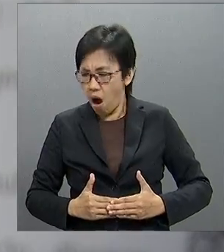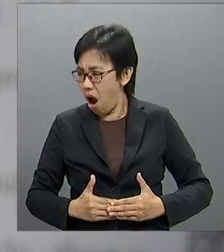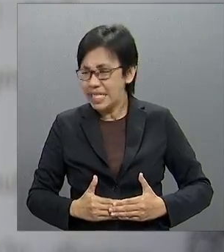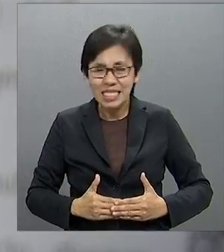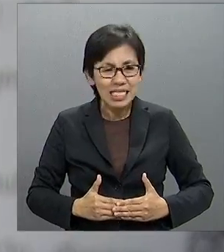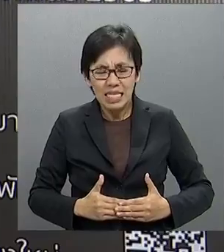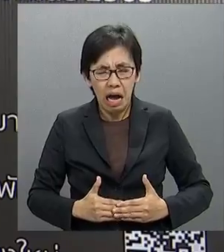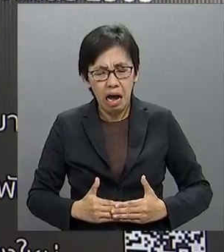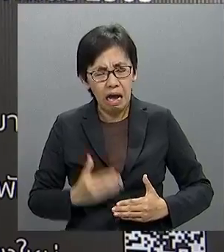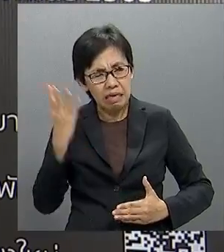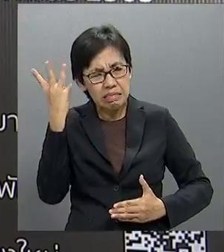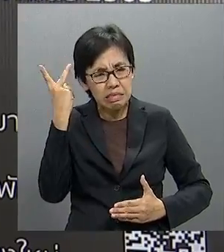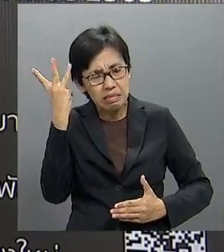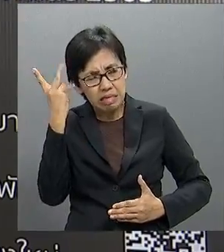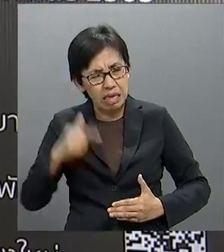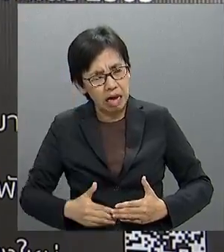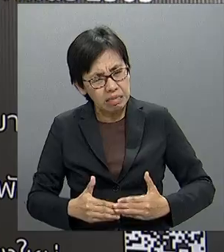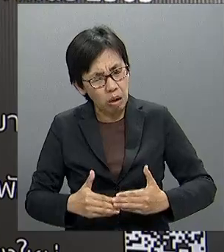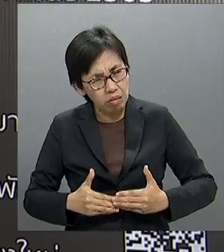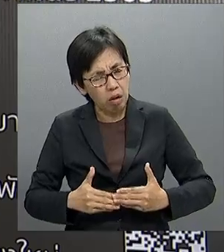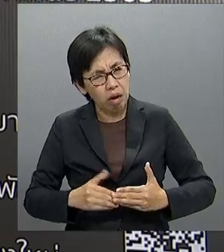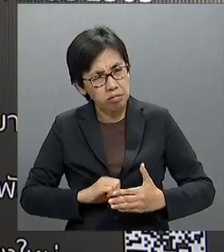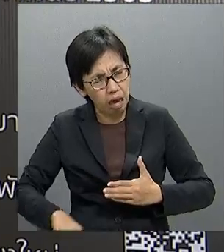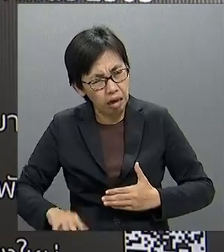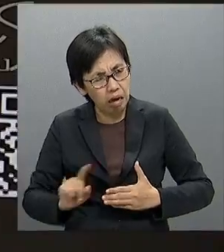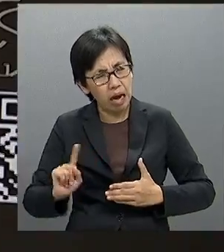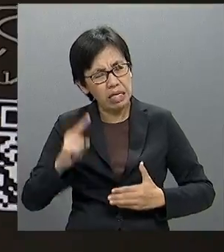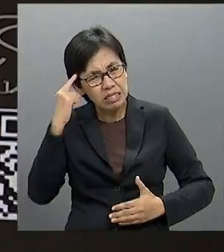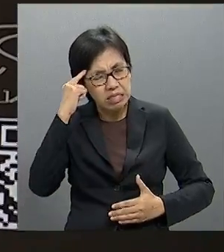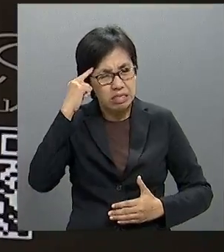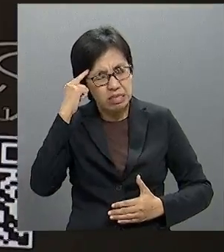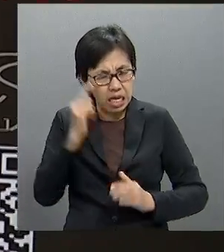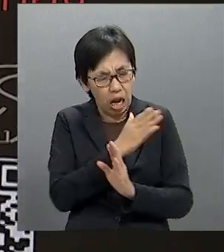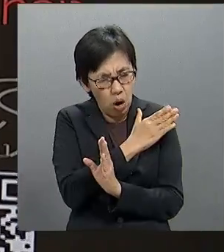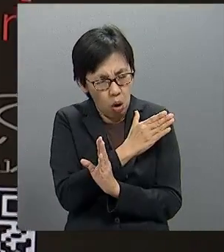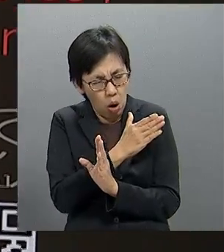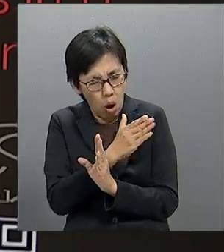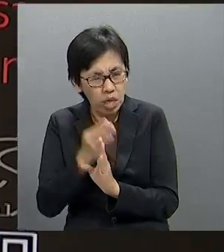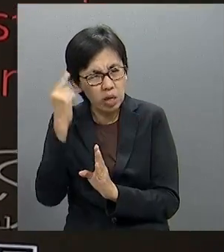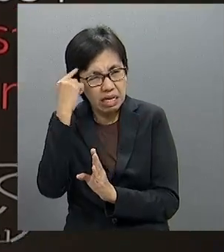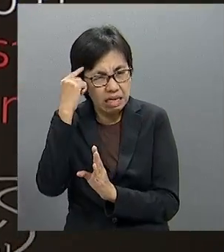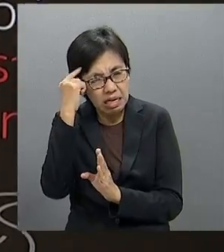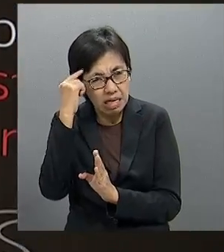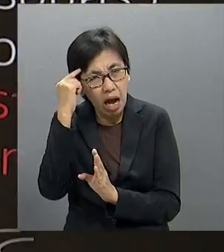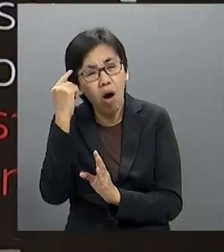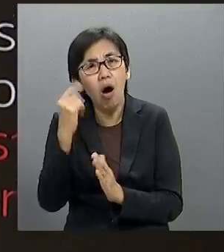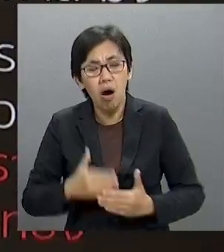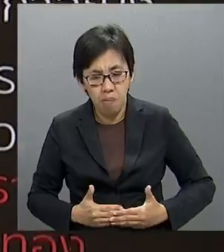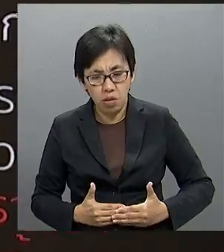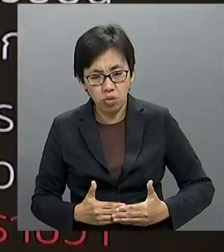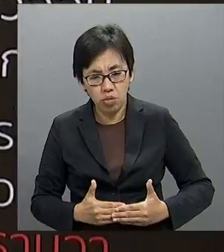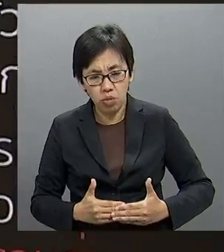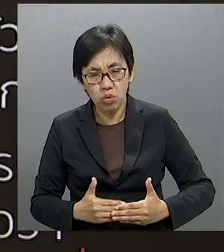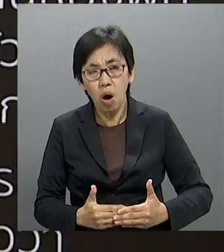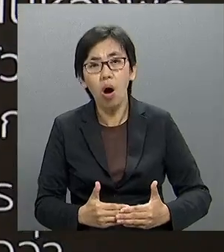ตัดสินใจว่าฉันจะยุติกันนะคะแล้วนะกว่าจะมาถึงบริการที่มันปลอดภัยมันก็มาที่อายุครรภ์ที่สูงๆซึ่งมันก็ส่งผลกับชีวิต